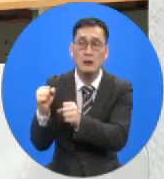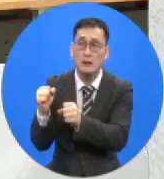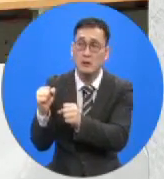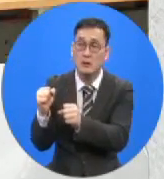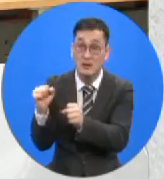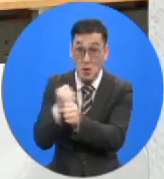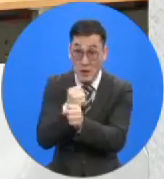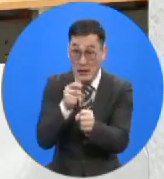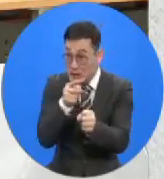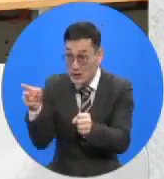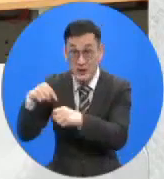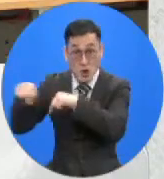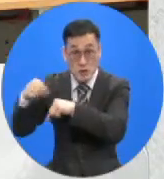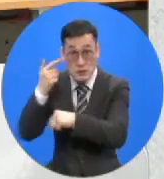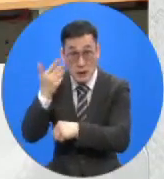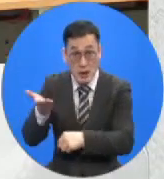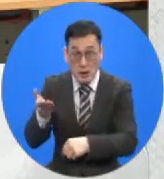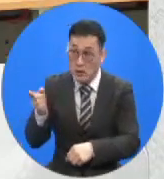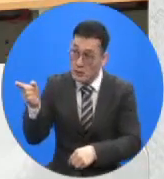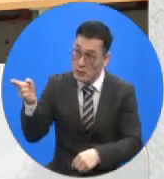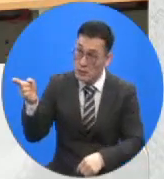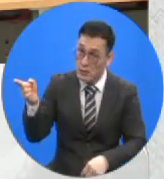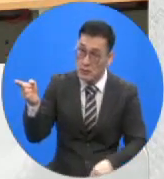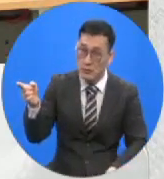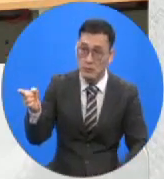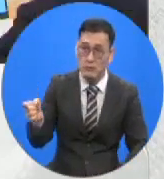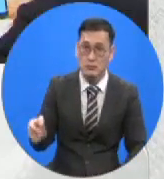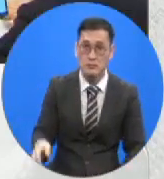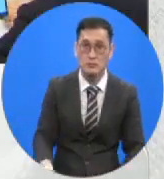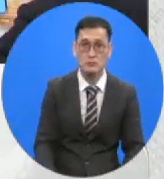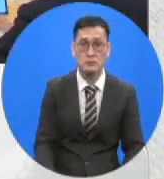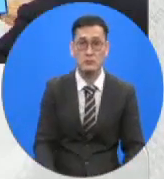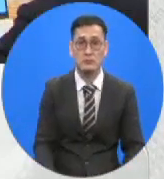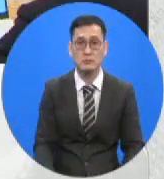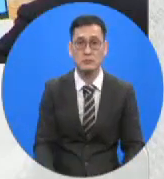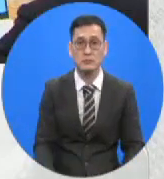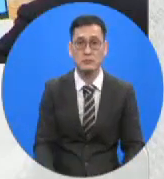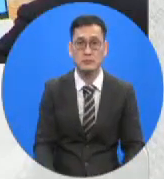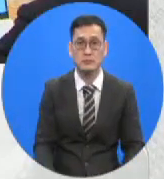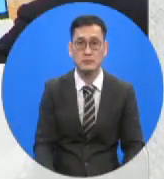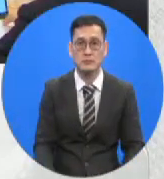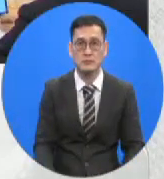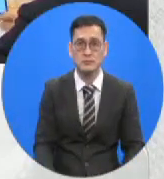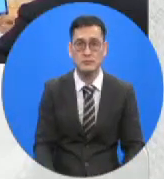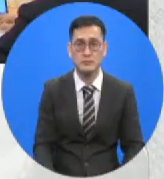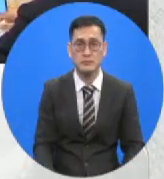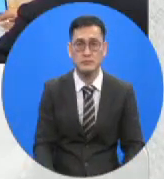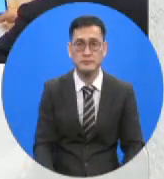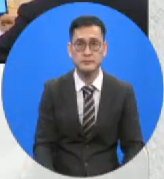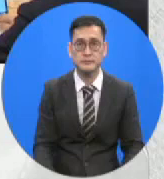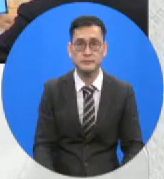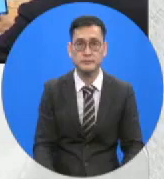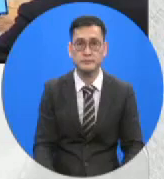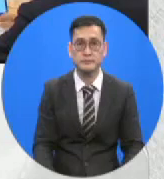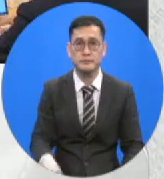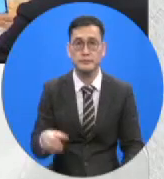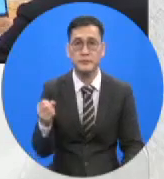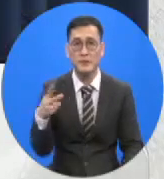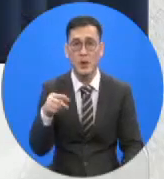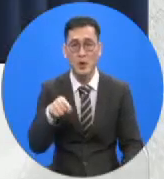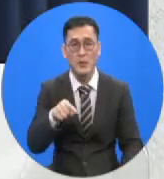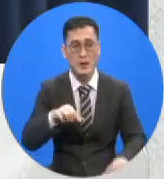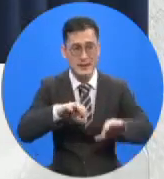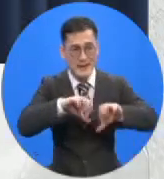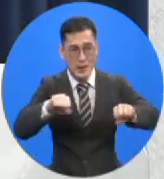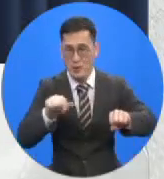그 뭐 그다음에 또 하나는 뭐 별건의 별건 수사를 하고 죄송합니다. 별건의 별건 예. 수사를 하고 있다고